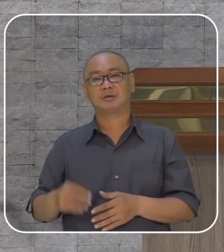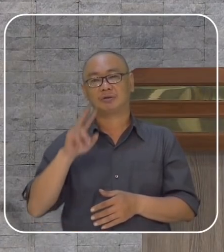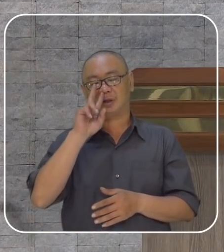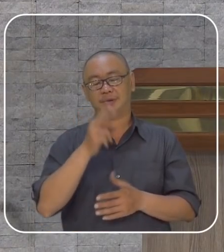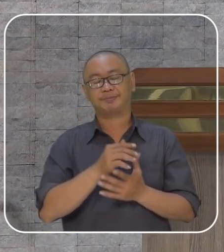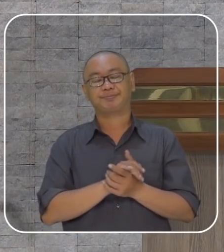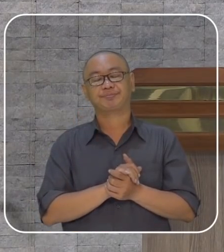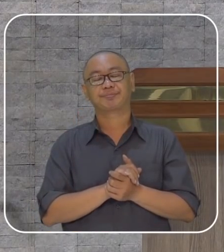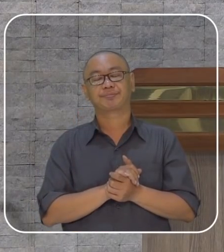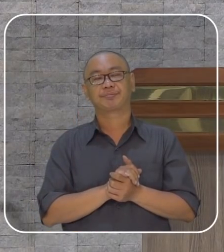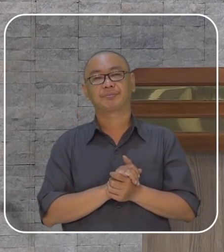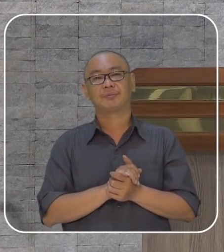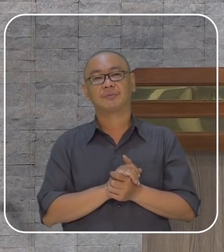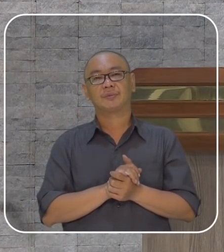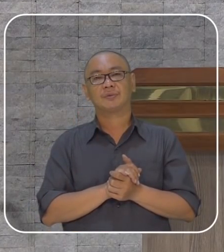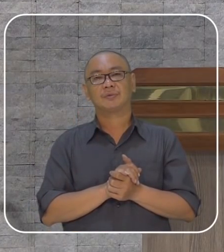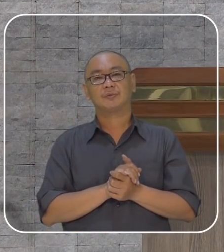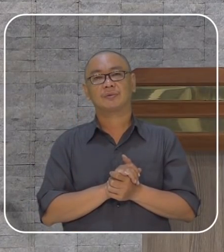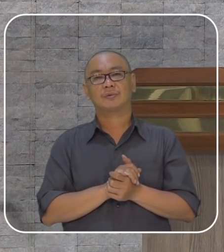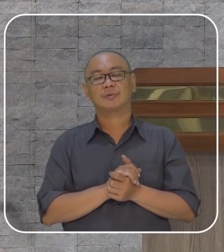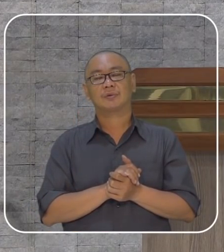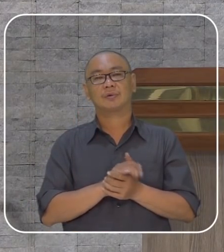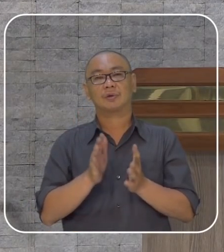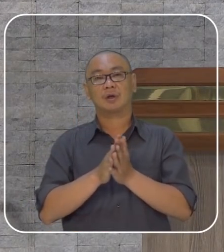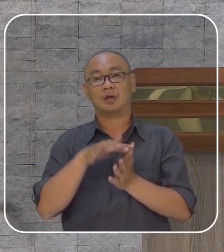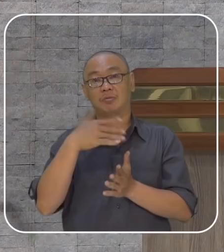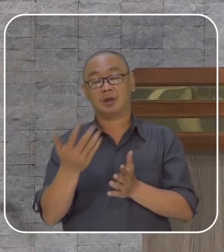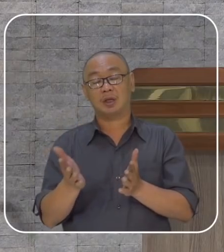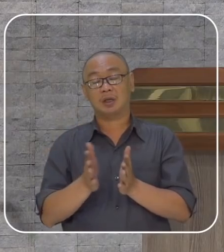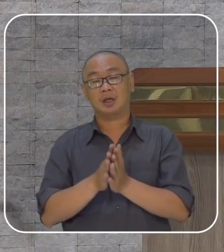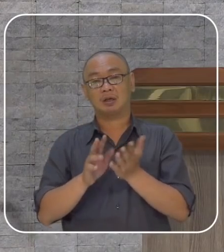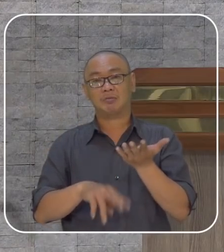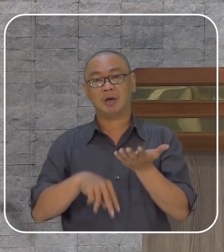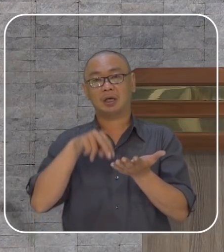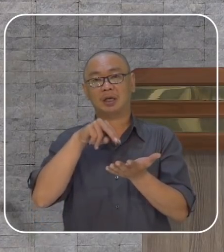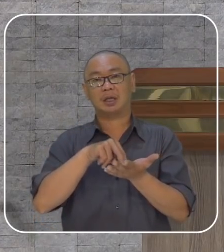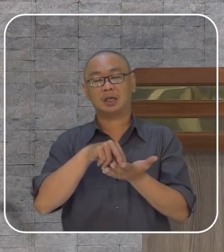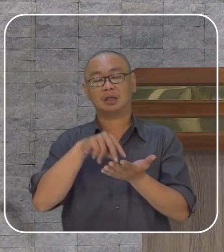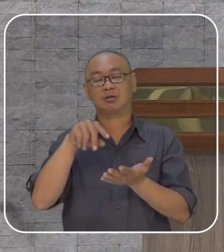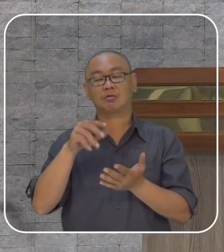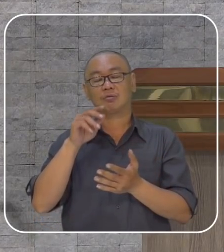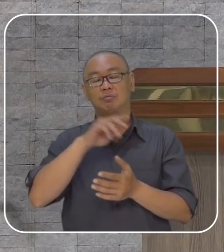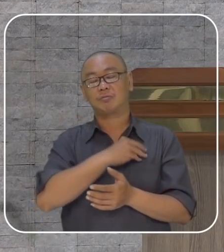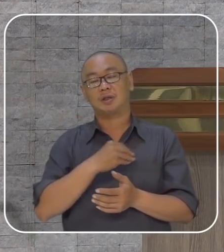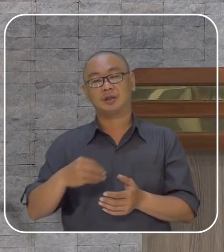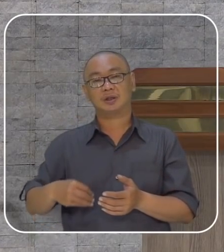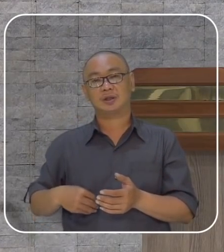saudara. Nah, justru dengan kematian dan kebangkitannya itu Mesias